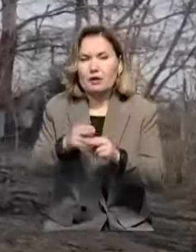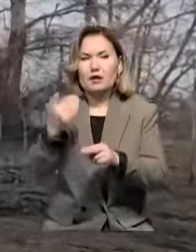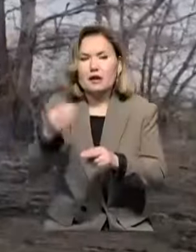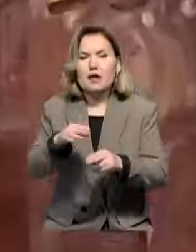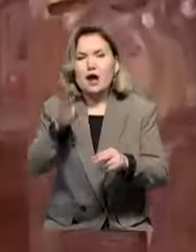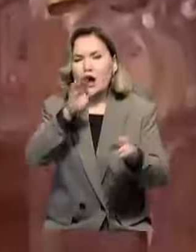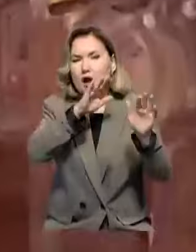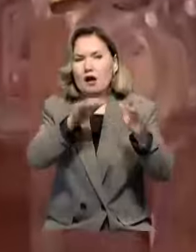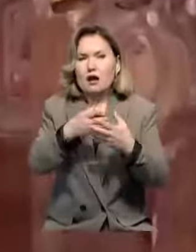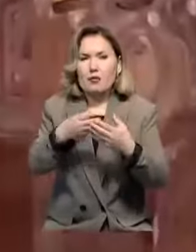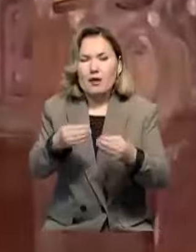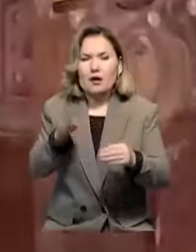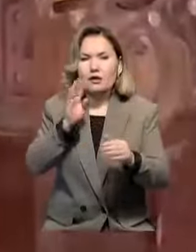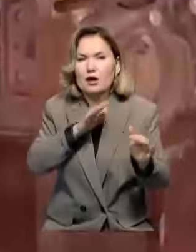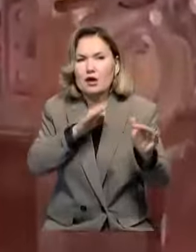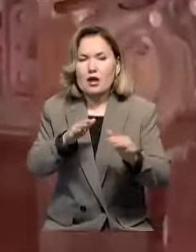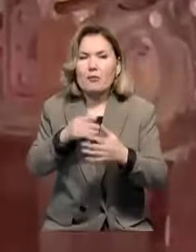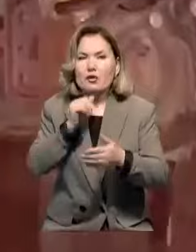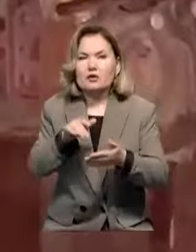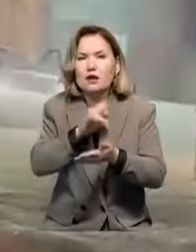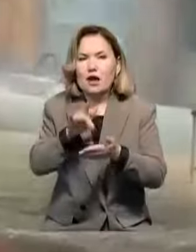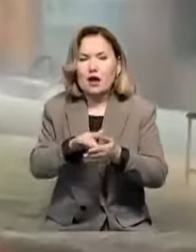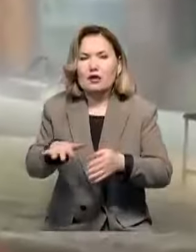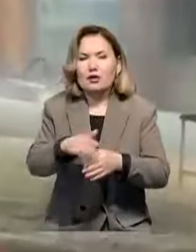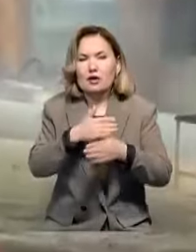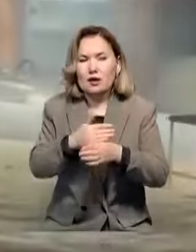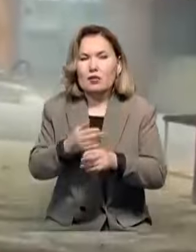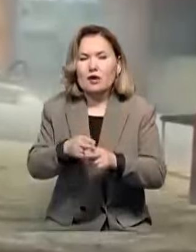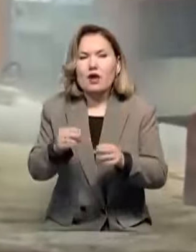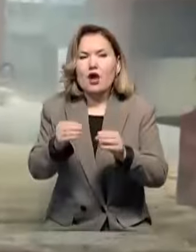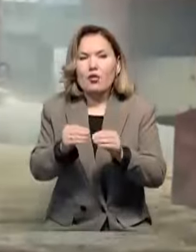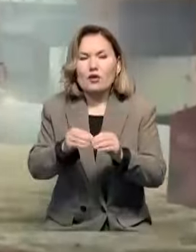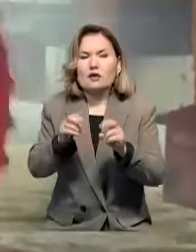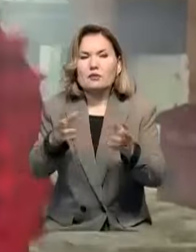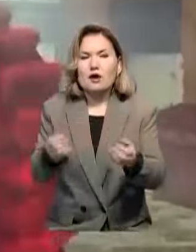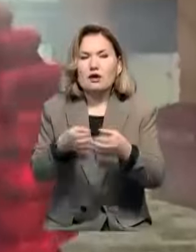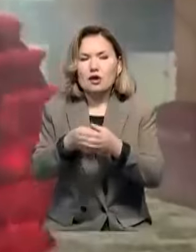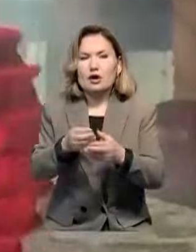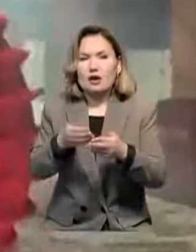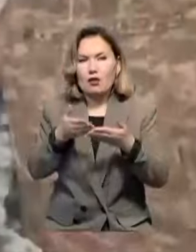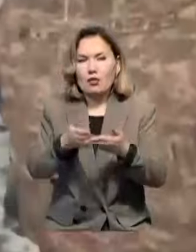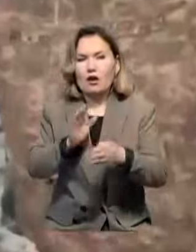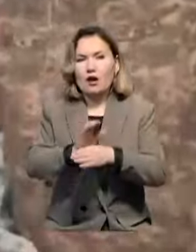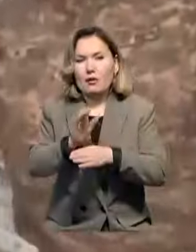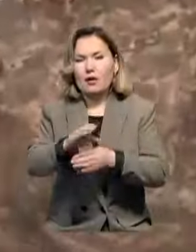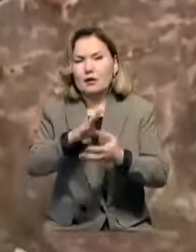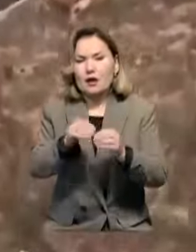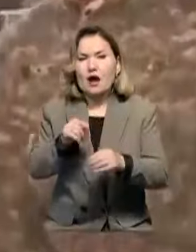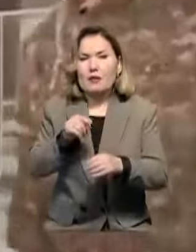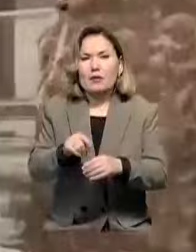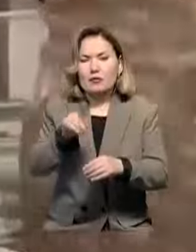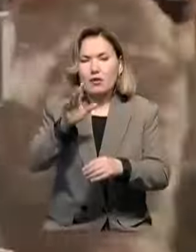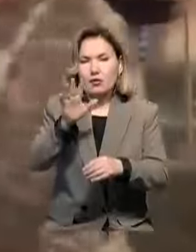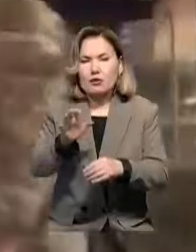қоймай, қарғын судың астында қалған қостанайлықтарға да көмек қолын созбақ. Ол жаққа 10 құтқарушы шеріп көлігімен жүзу құралдары жіберілді. Олар 1500